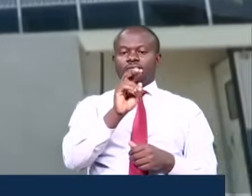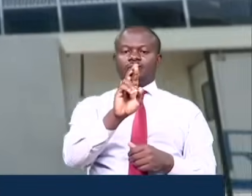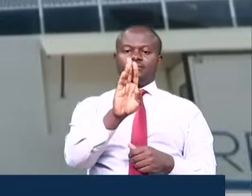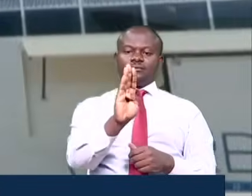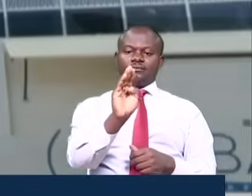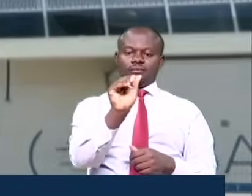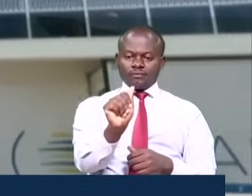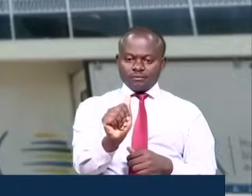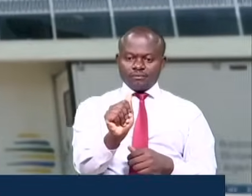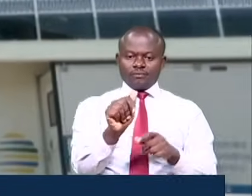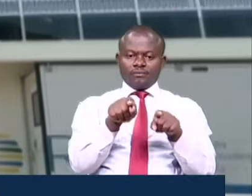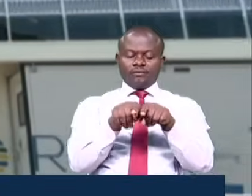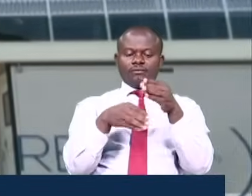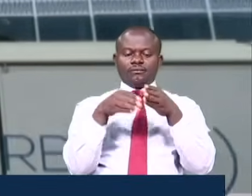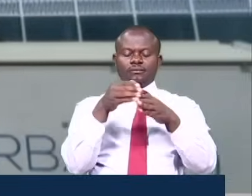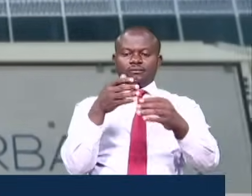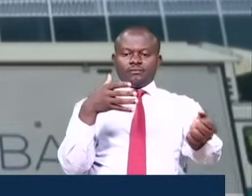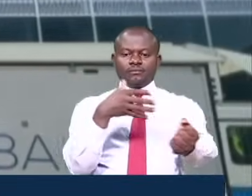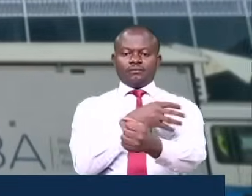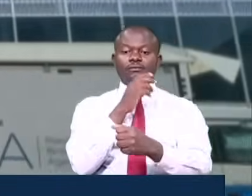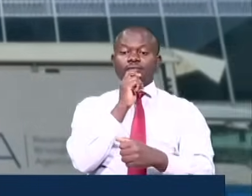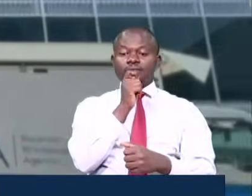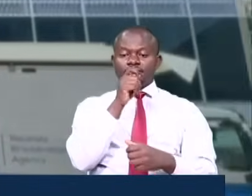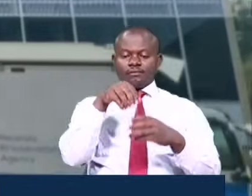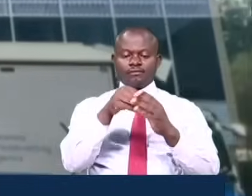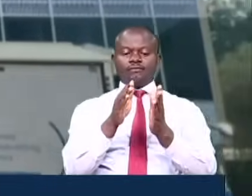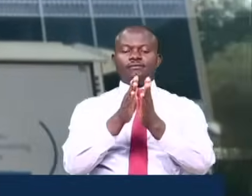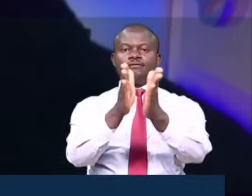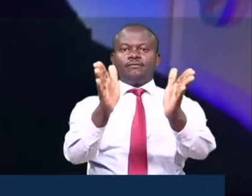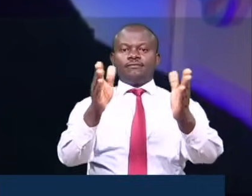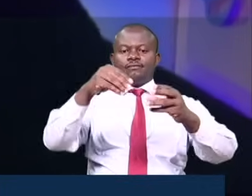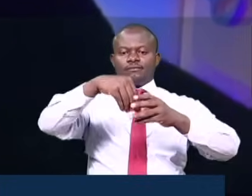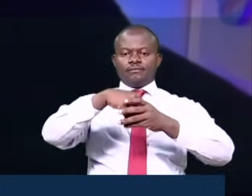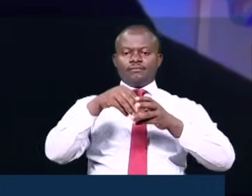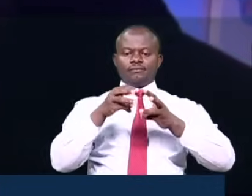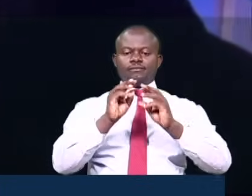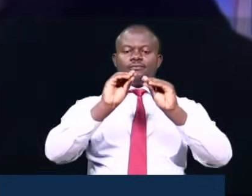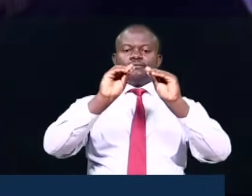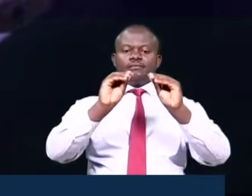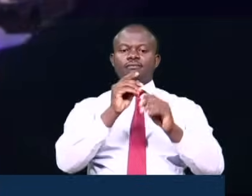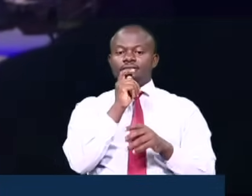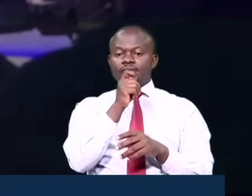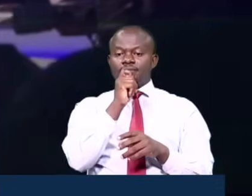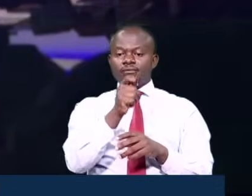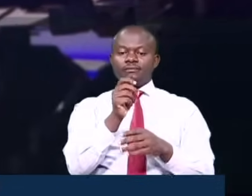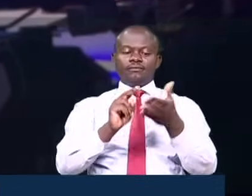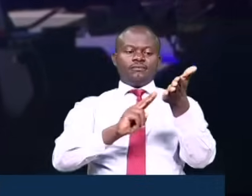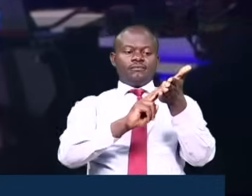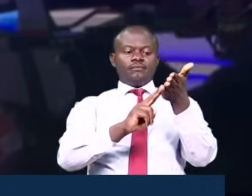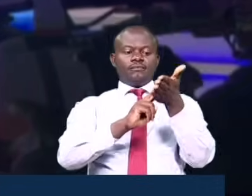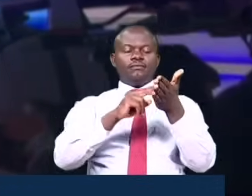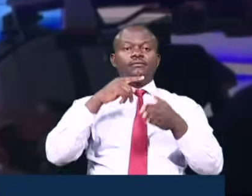RBA kimwe no kubaka ubushobozi bw'itangazamakuru muri rusange harimo imyigishirize y'itangazamakuru imikoreshereze